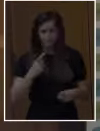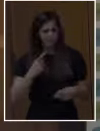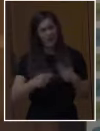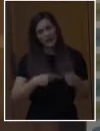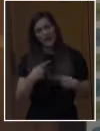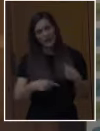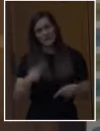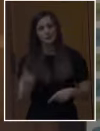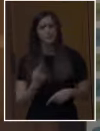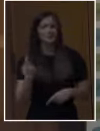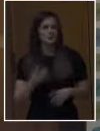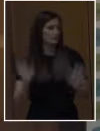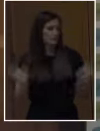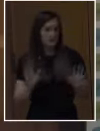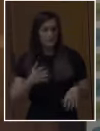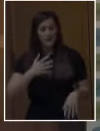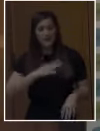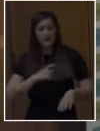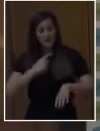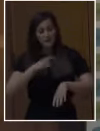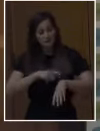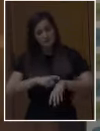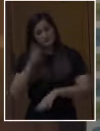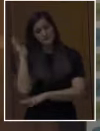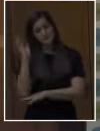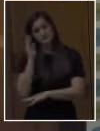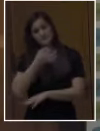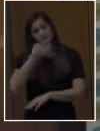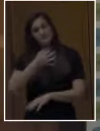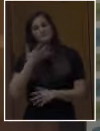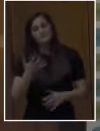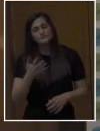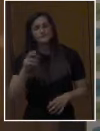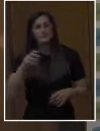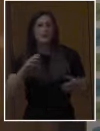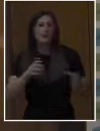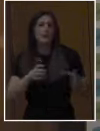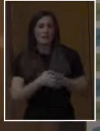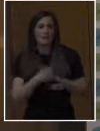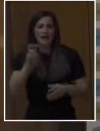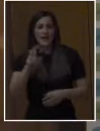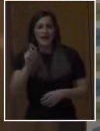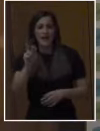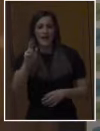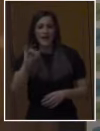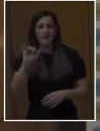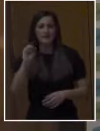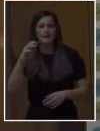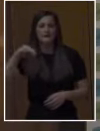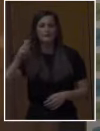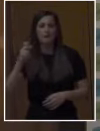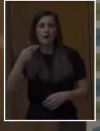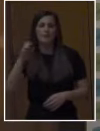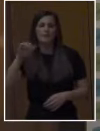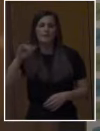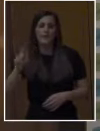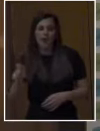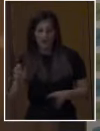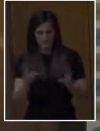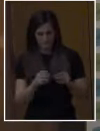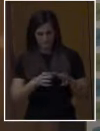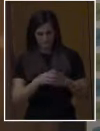πω από αυτό εδώ το βήμα είναι ότι η Χαρισμάθεια έχει αποφασίσει να ιδρύσει